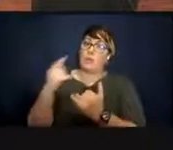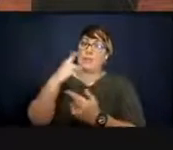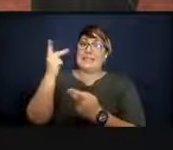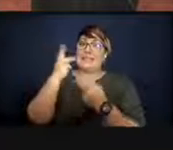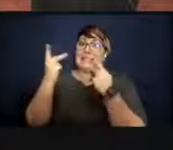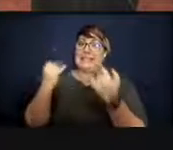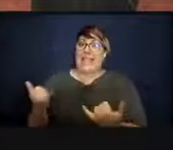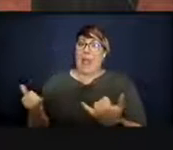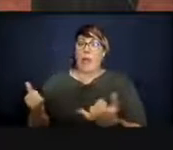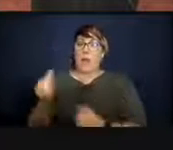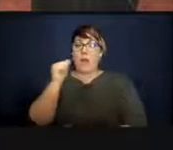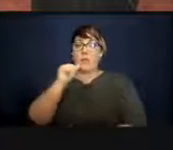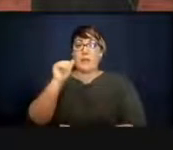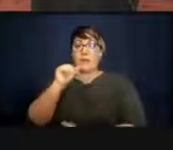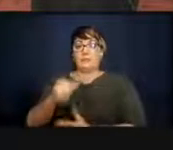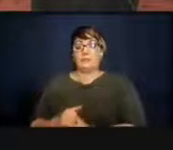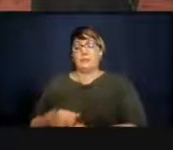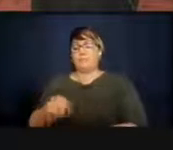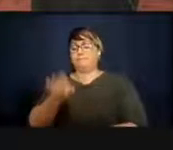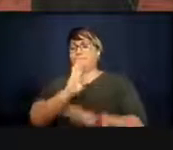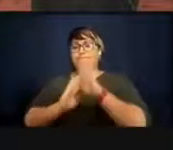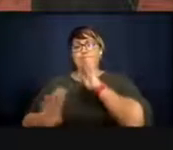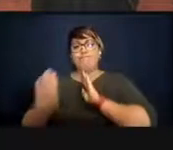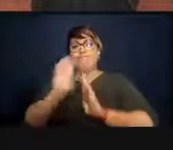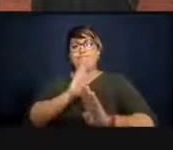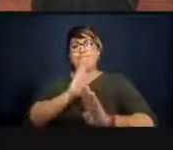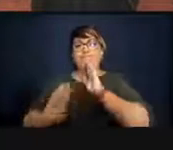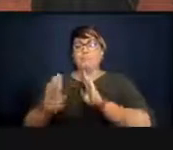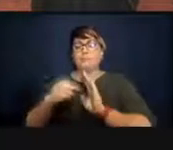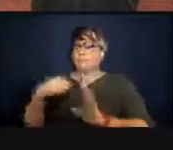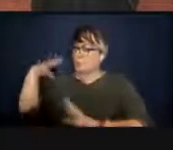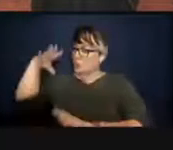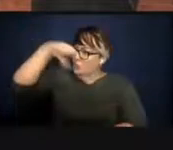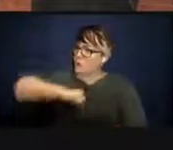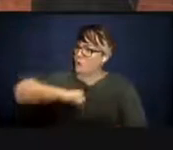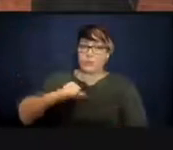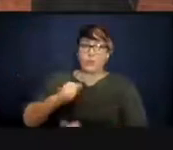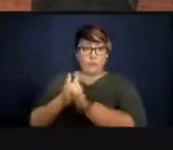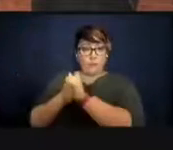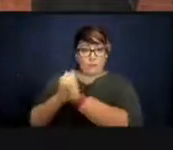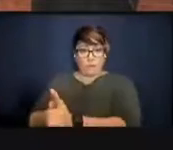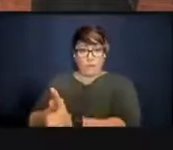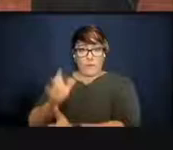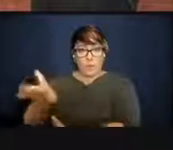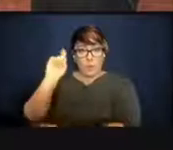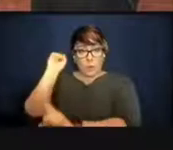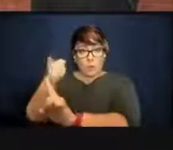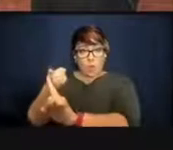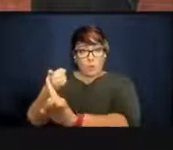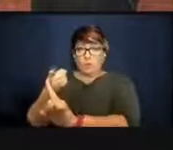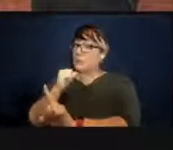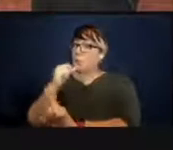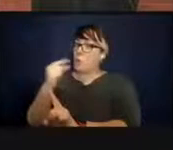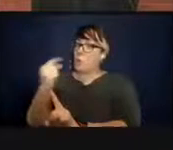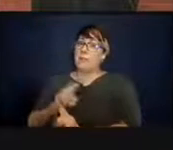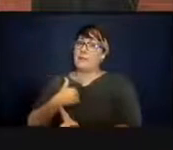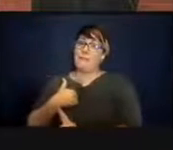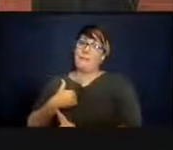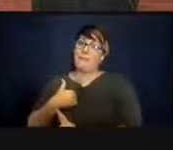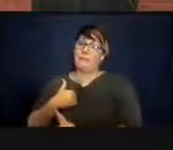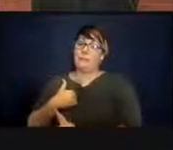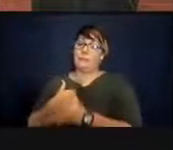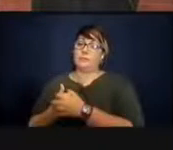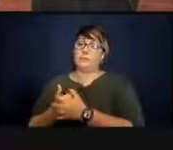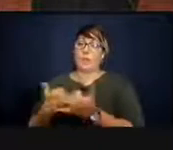الحلم، لأنهم لم يروا هذه الأمور، وكان هذا الأمر مزعج جدا. فيجب